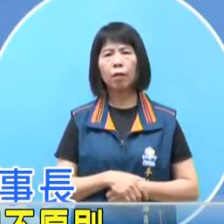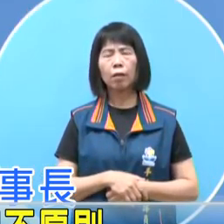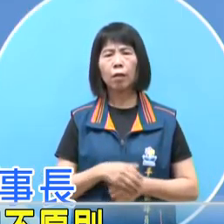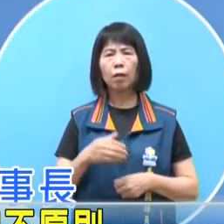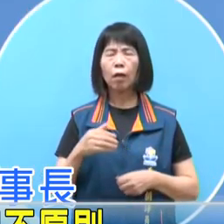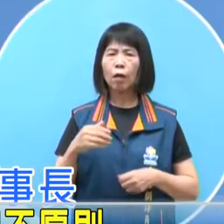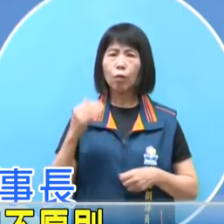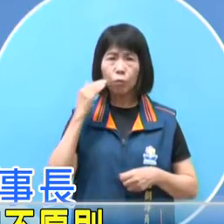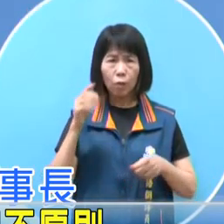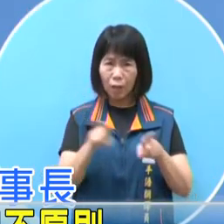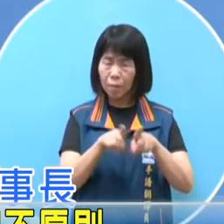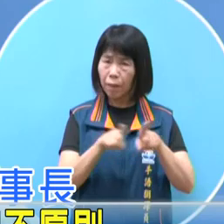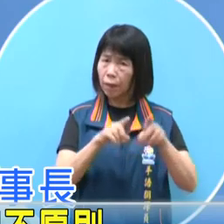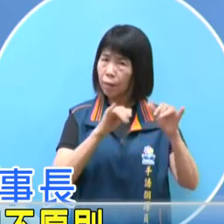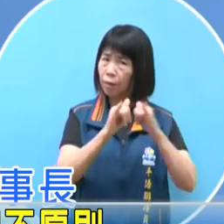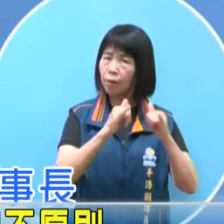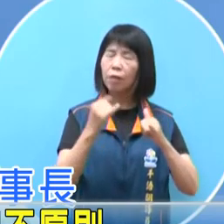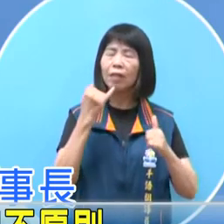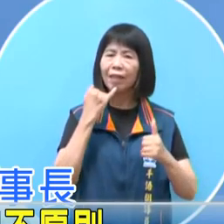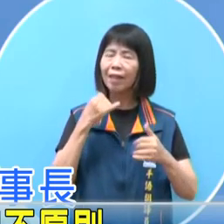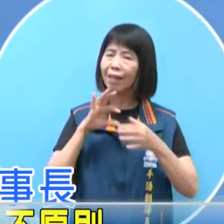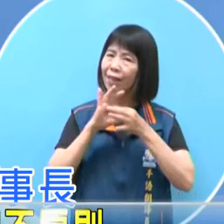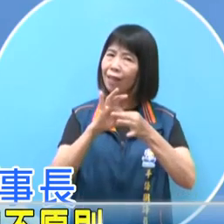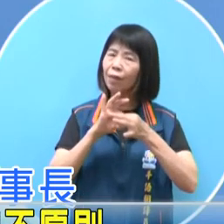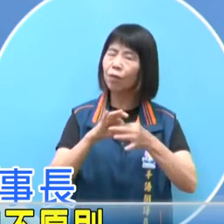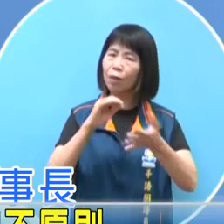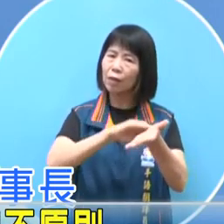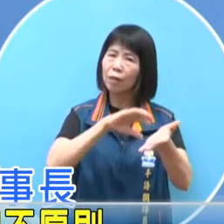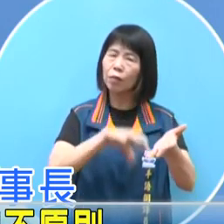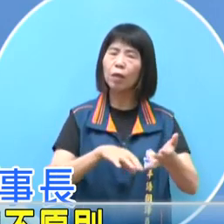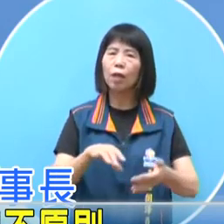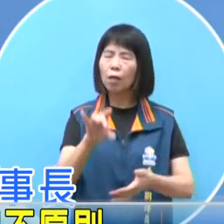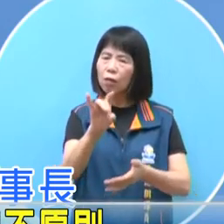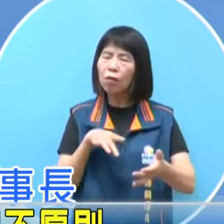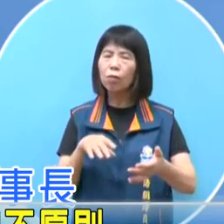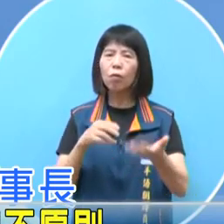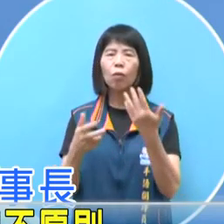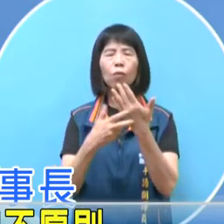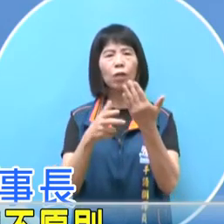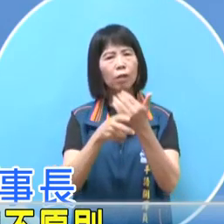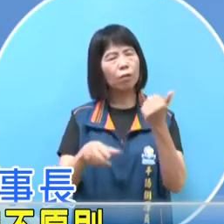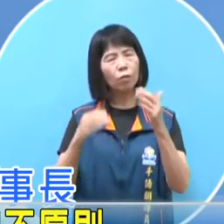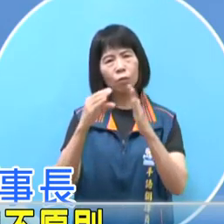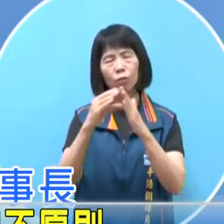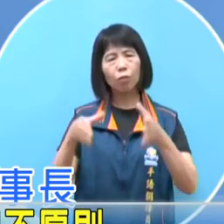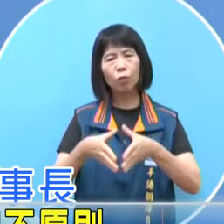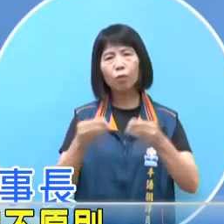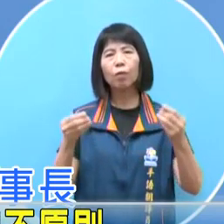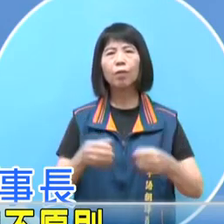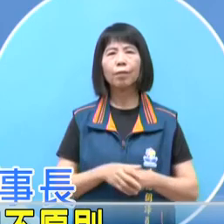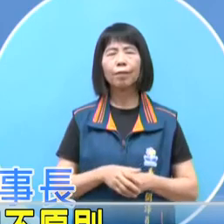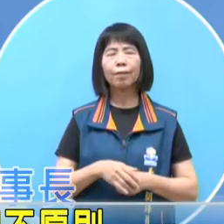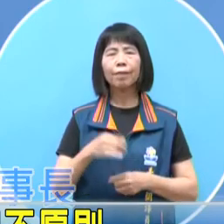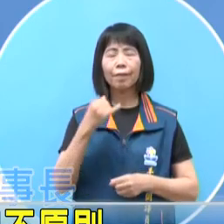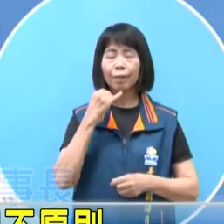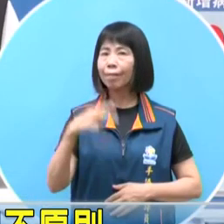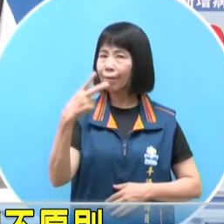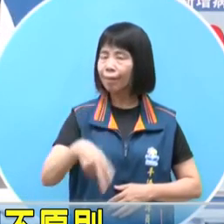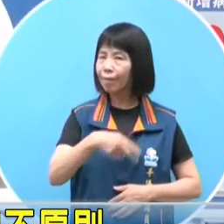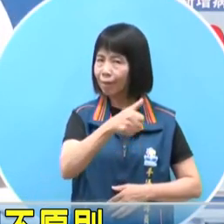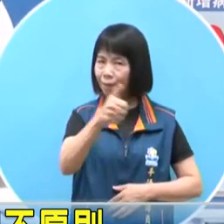类，但是一般的病患你就直接可以联络医疗院所了，不用透过卫生局。一般的病患直接，现在一般病患都可以透过视讯诊